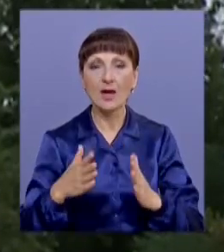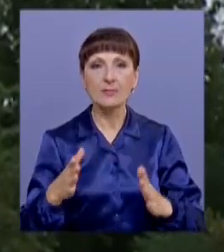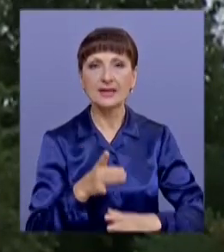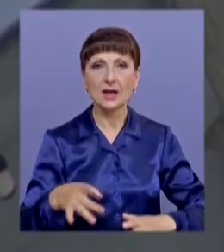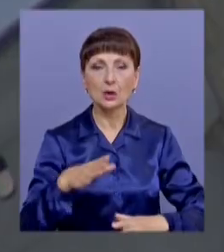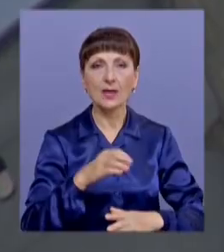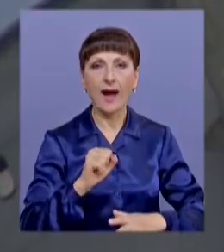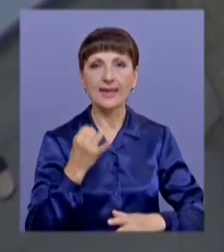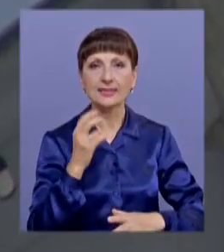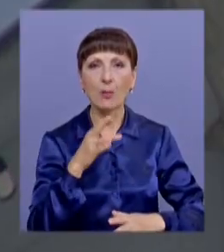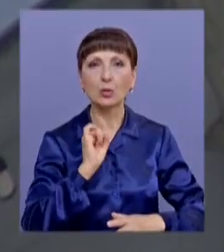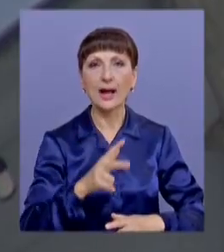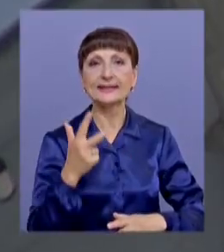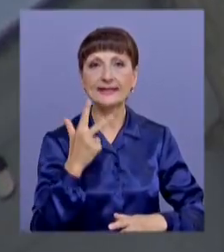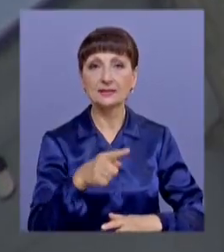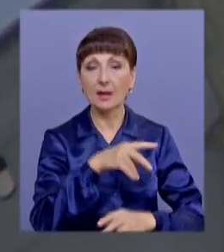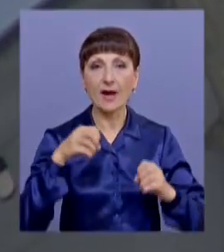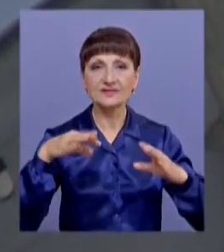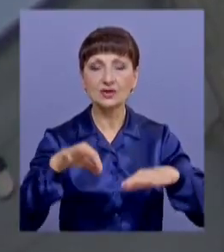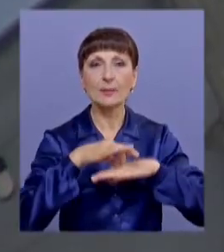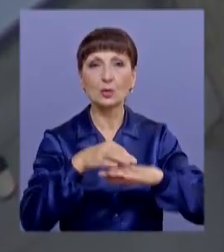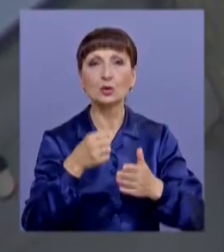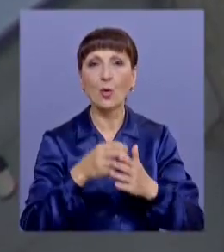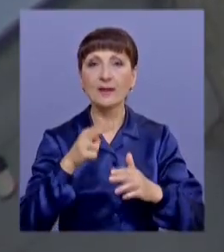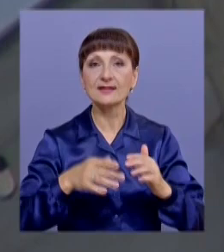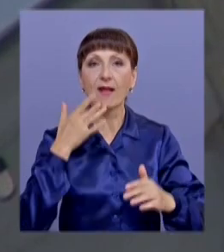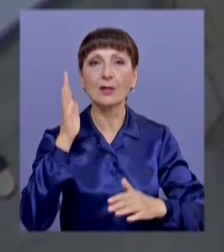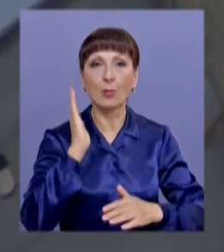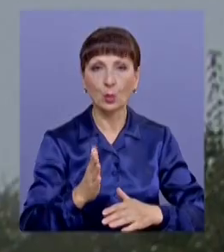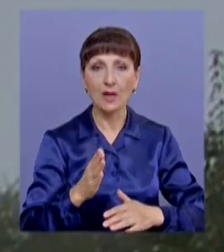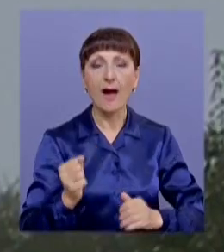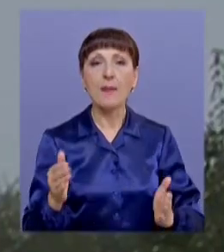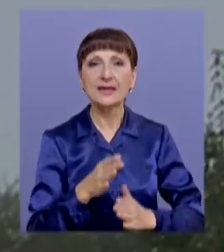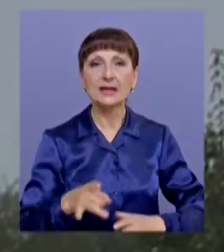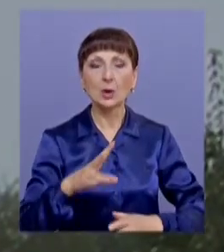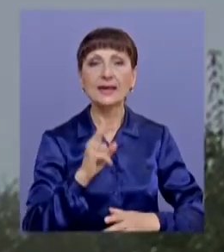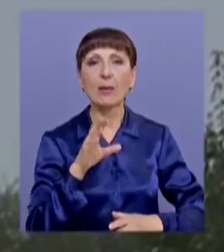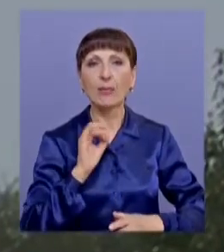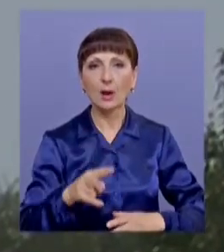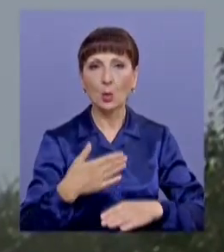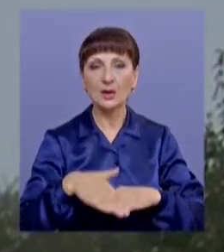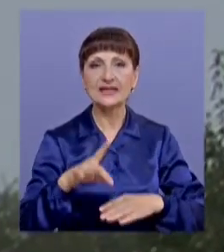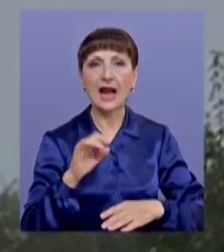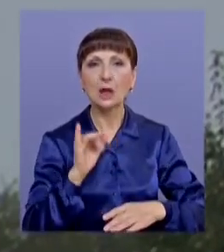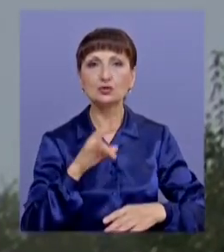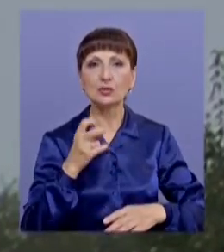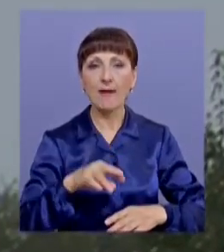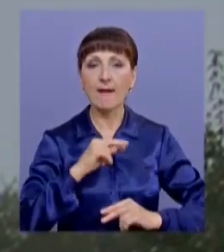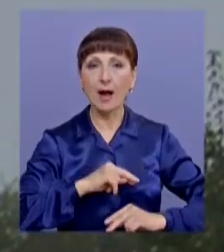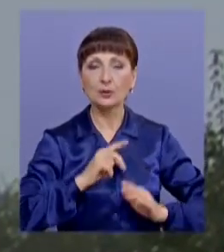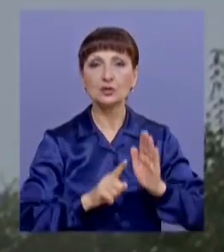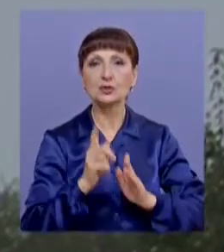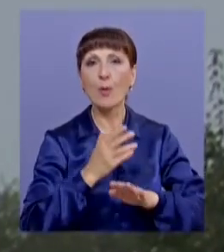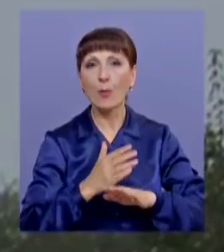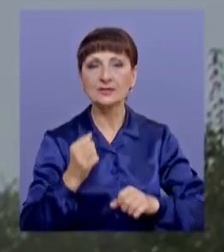микрорайона Айнабулак-3. Там освещение проведут до конца лета. А вот в микрорайоне Кемели по улице Ратушного работа начнется